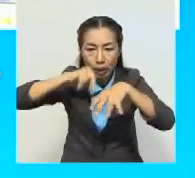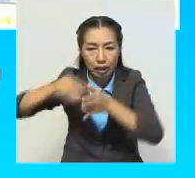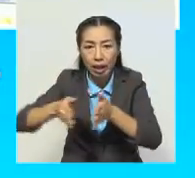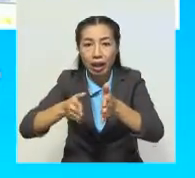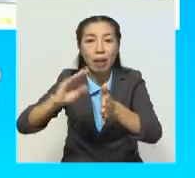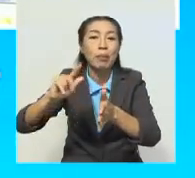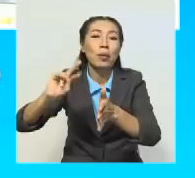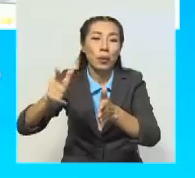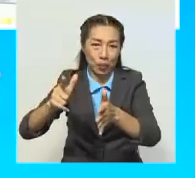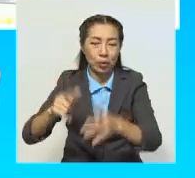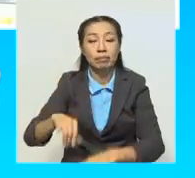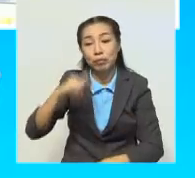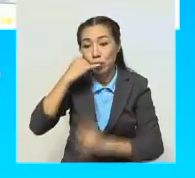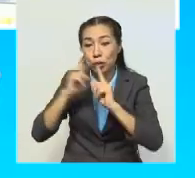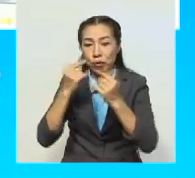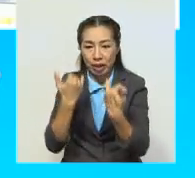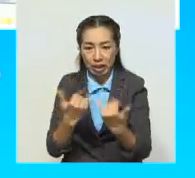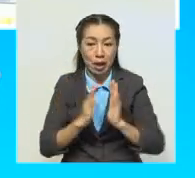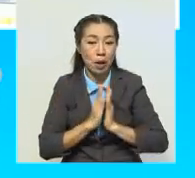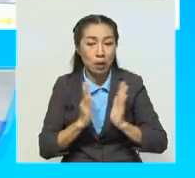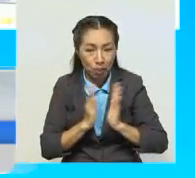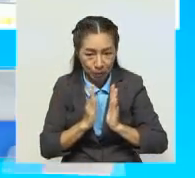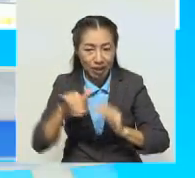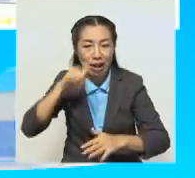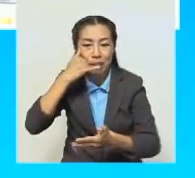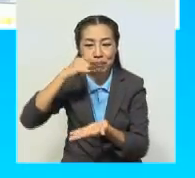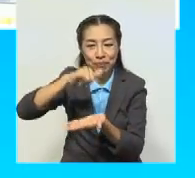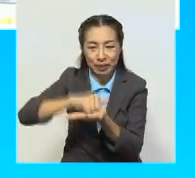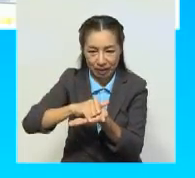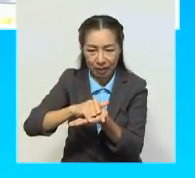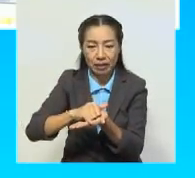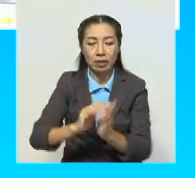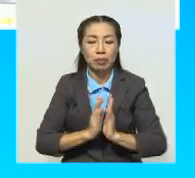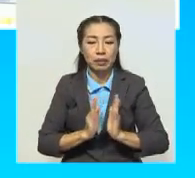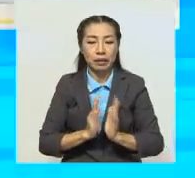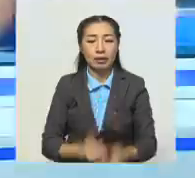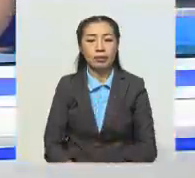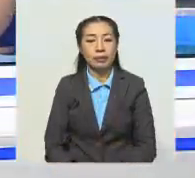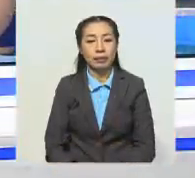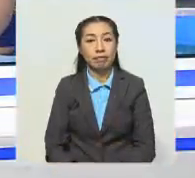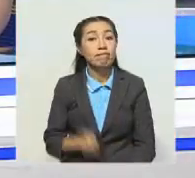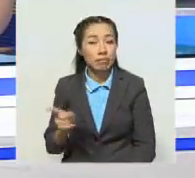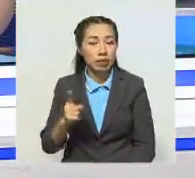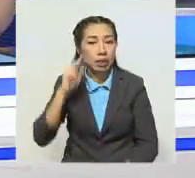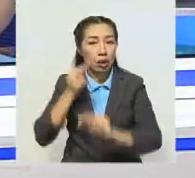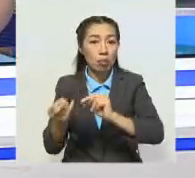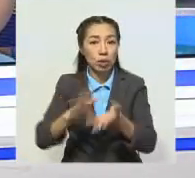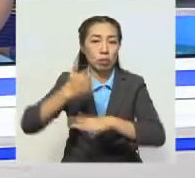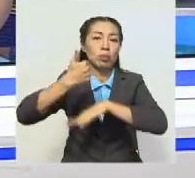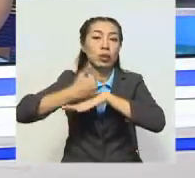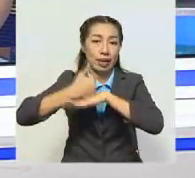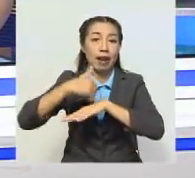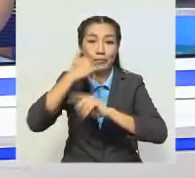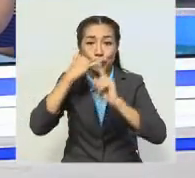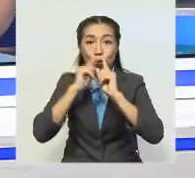ะขอบคุณนะคะท่านผู้ว่าคะตรวจสอบเท่านี้กันก่อนนะคะขอบพระคุณค่ะ ค่ ะท่านผู้ว่าราชการจังหวัดนคร